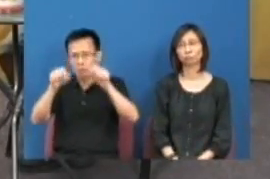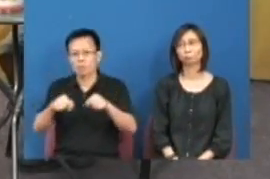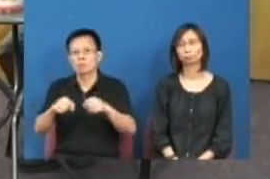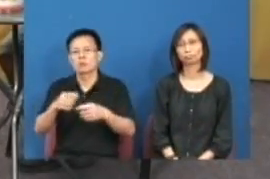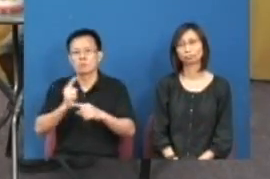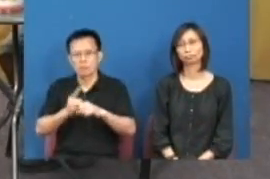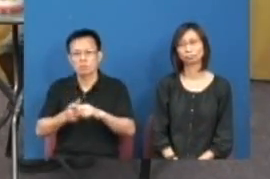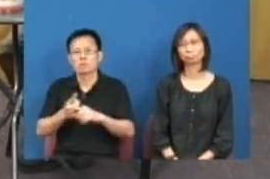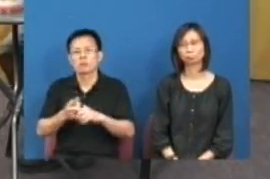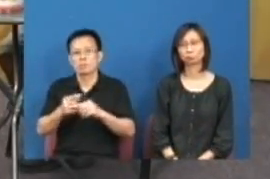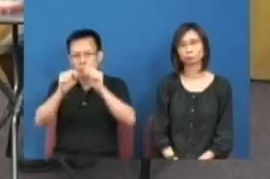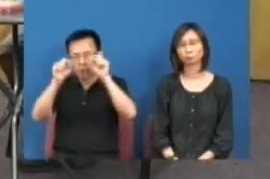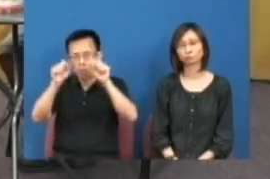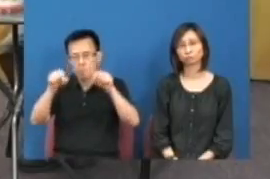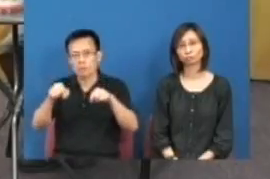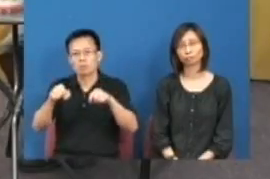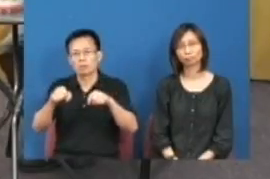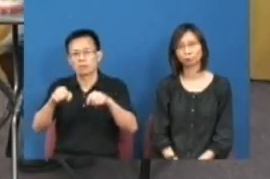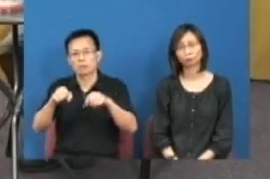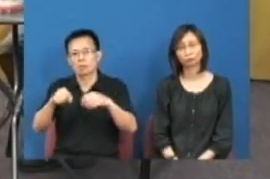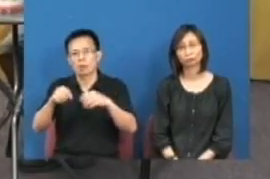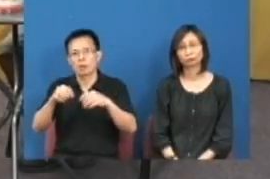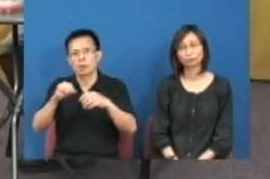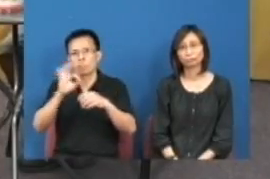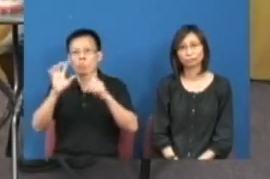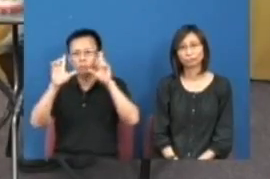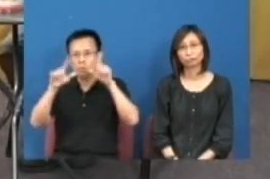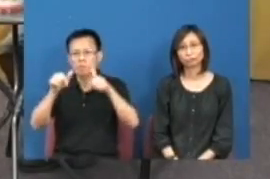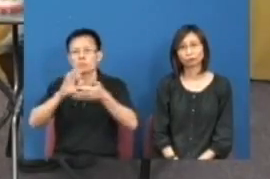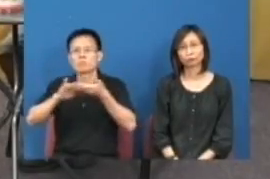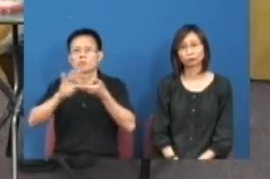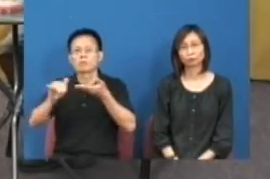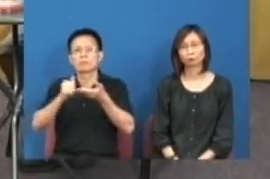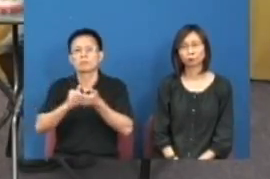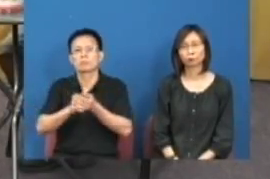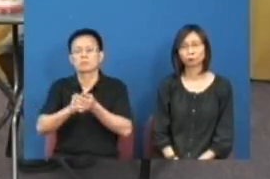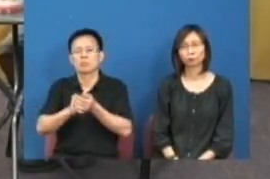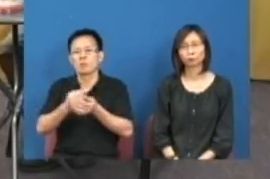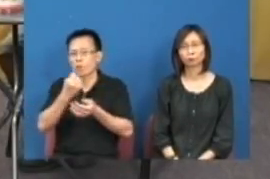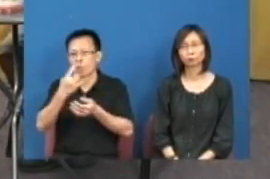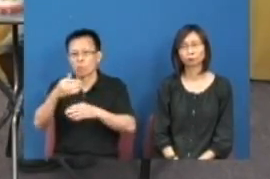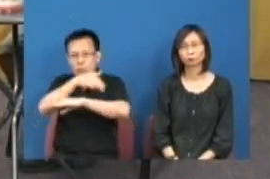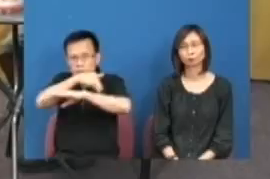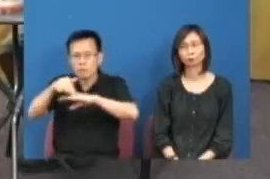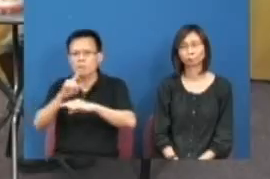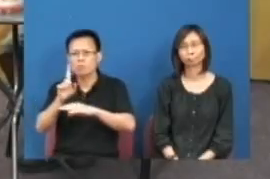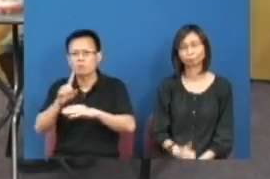個問題佢冇解答清楚嘅就係，即係香港邊緣化點嚟